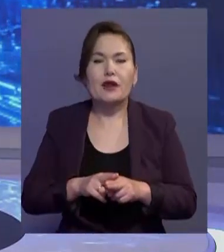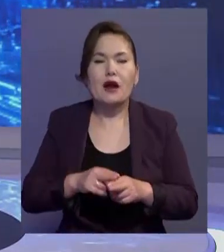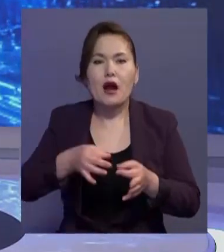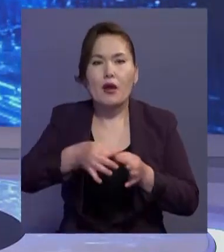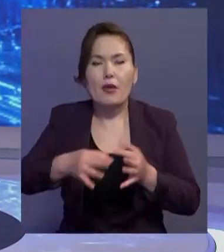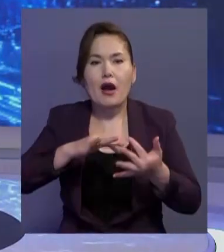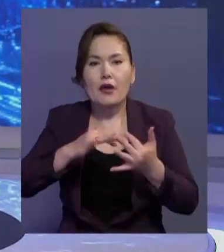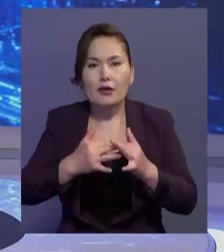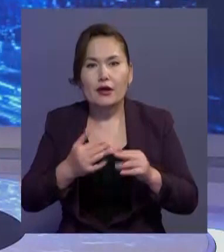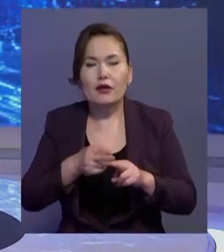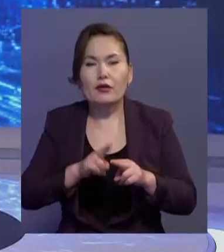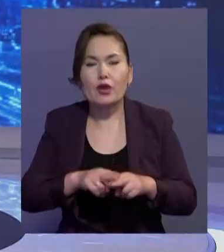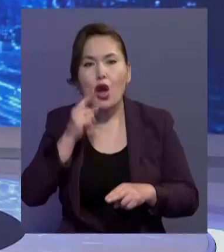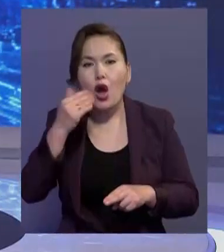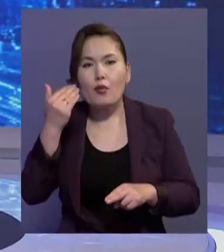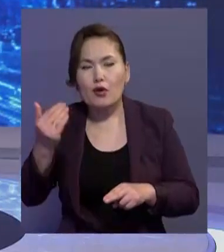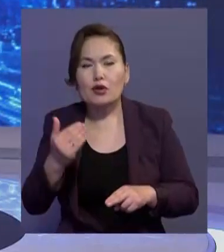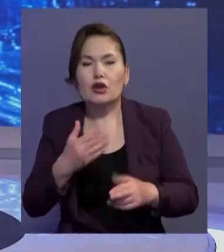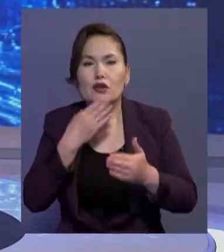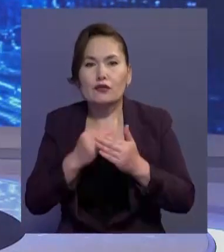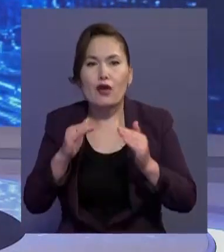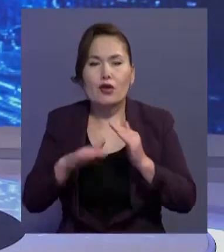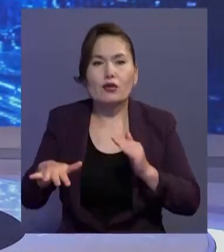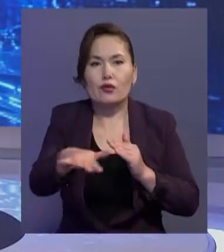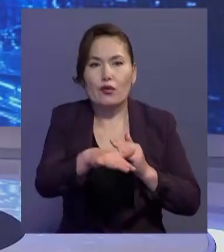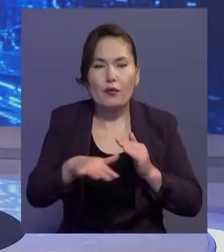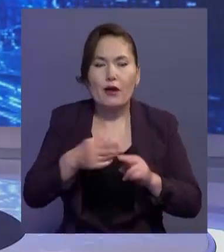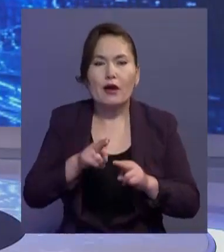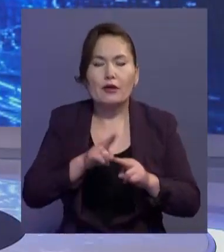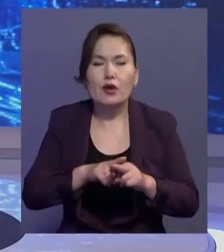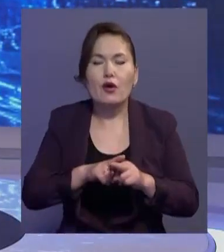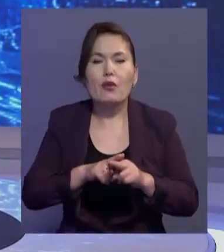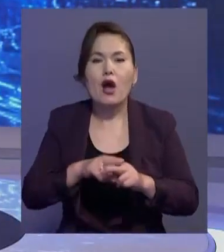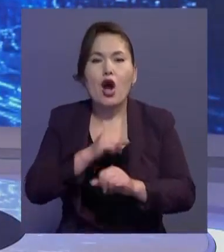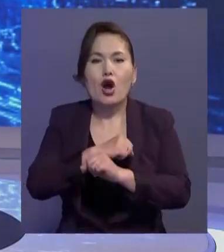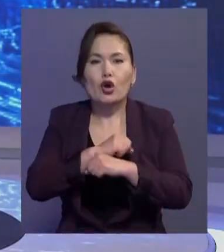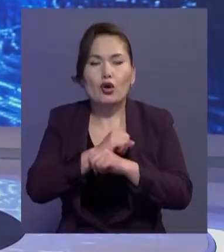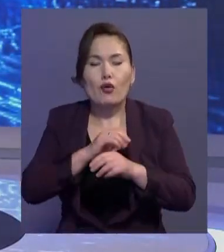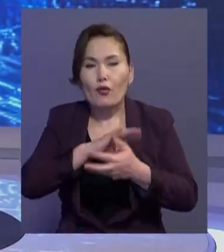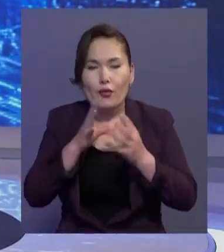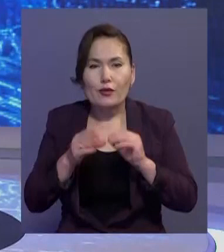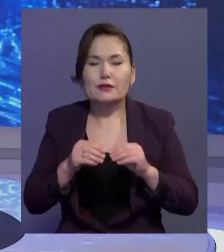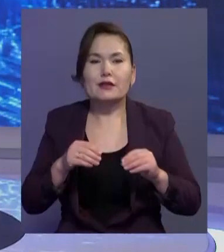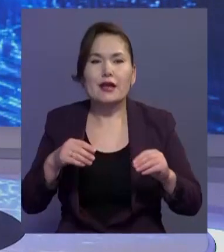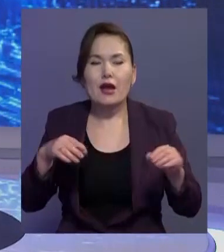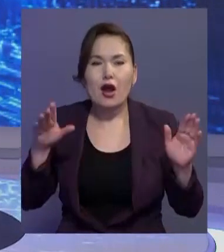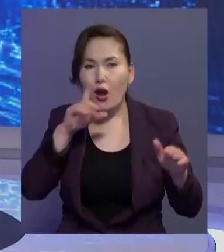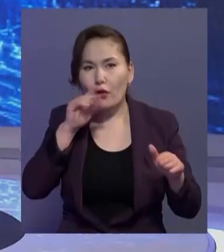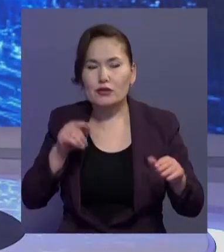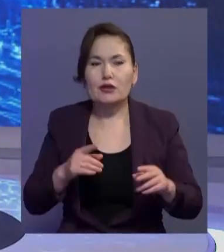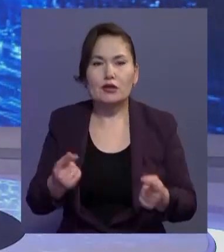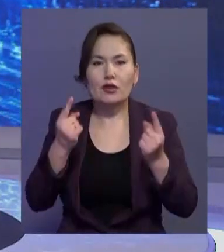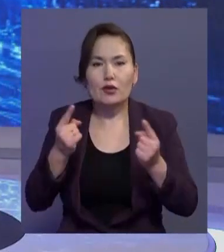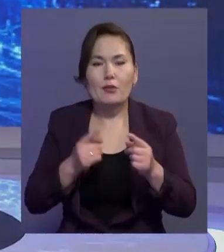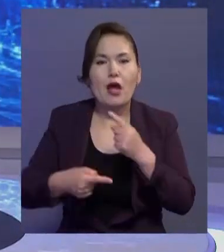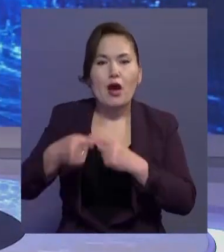тұратын Нәліпан Мырзақұлов ауласына арнайы қоршау жасап, түйеқұстың австралиялық тұқымын жерсіндірген. Шаруасын